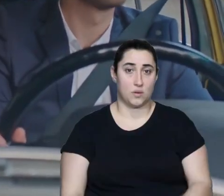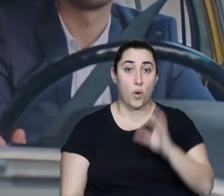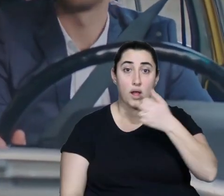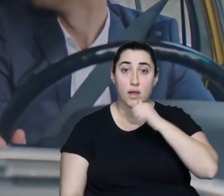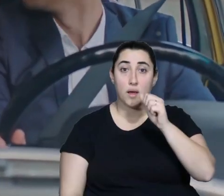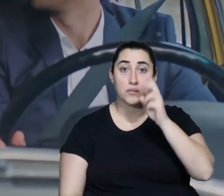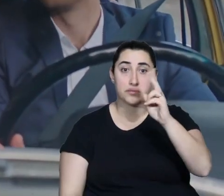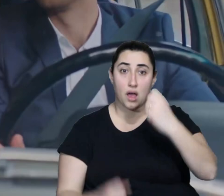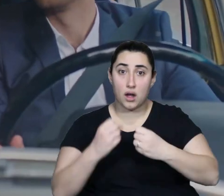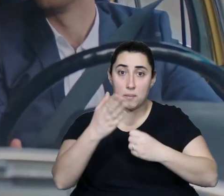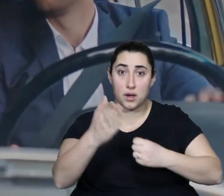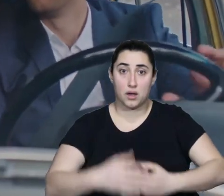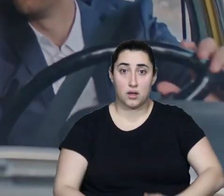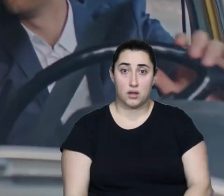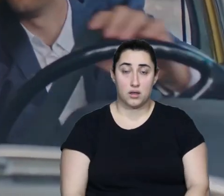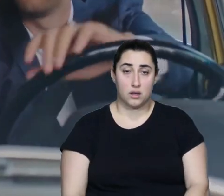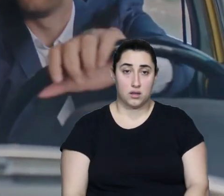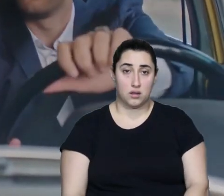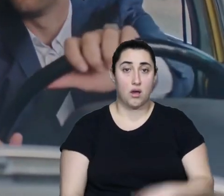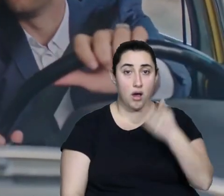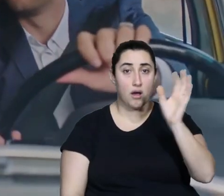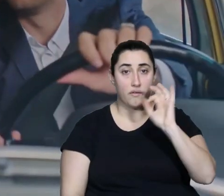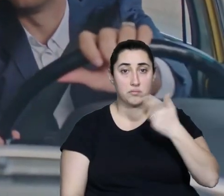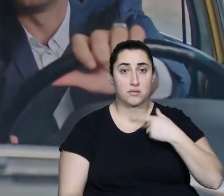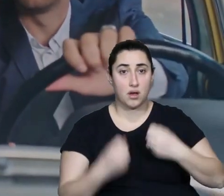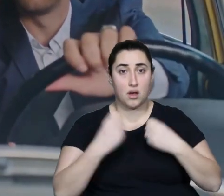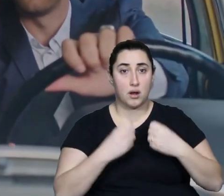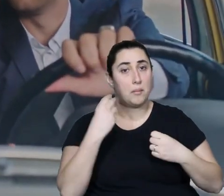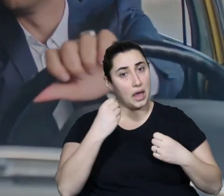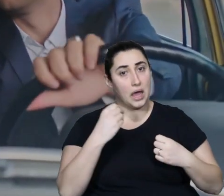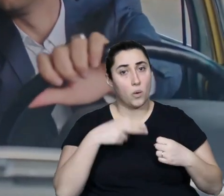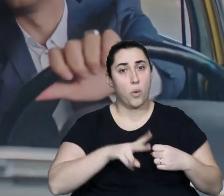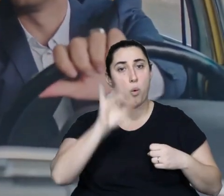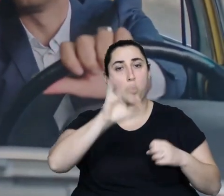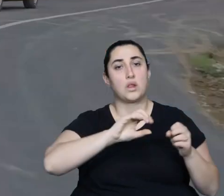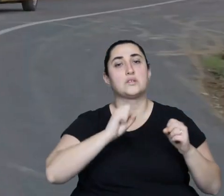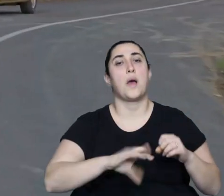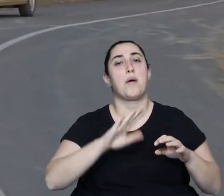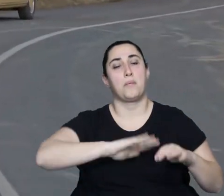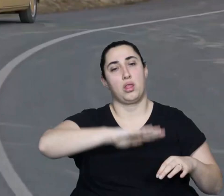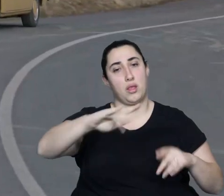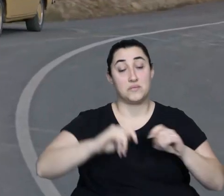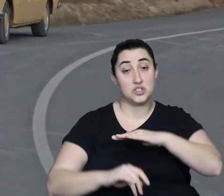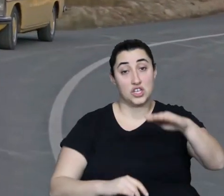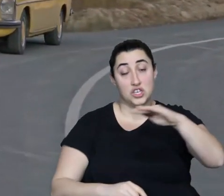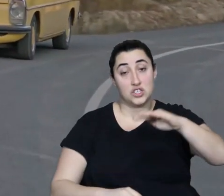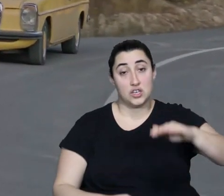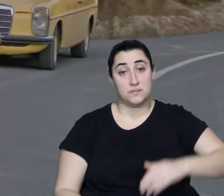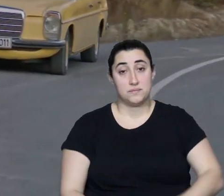Burun abi, senin araba. Aa, hakikaten benim araba. İyi bari yolun ortasına bırakmamış. Fatih çek şöyle, çek